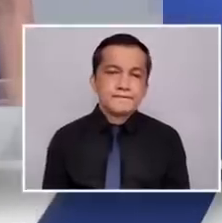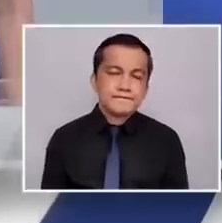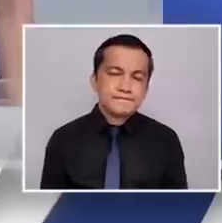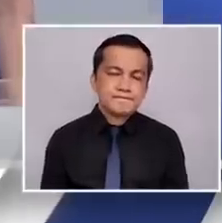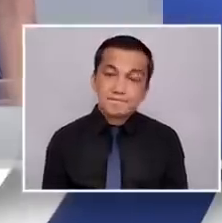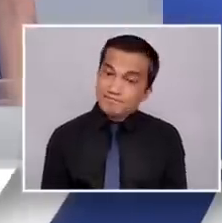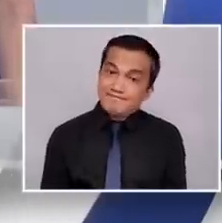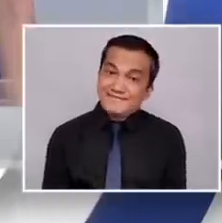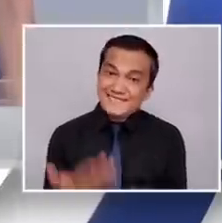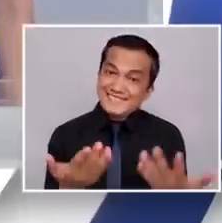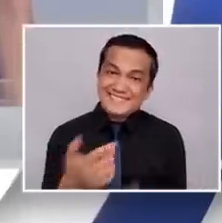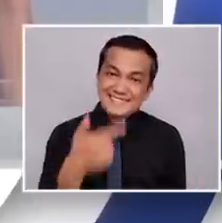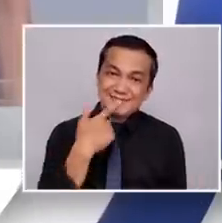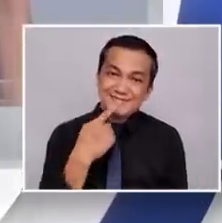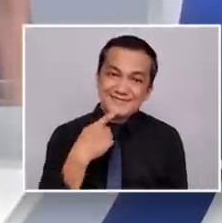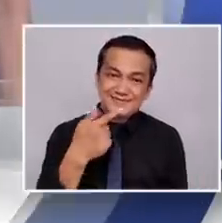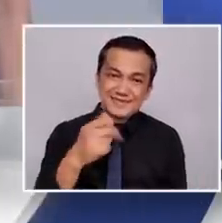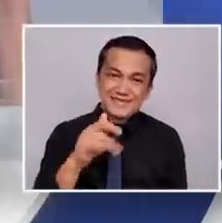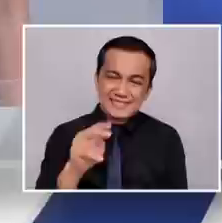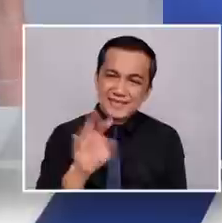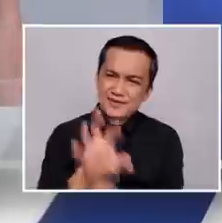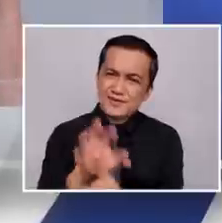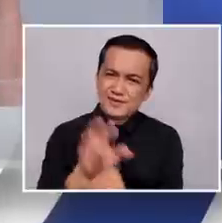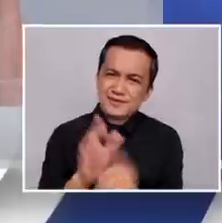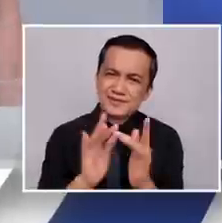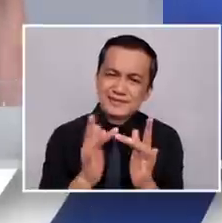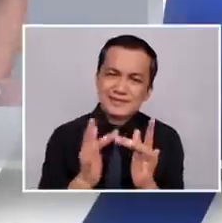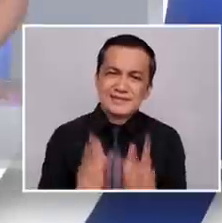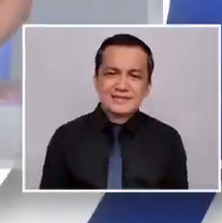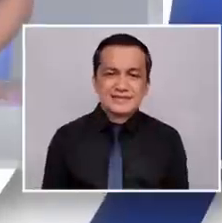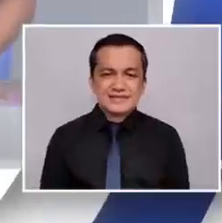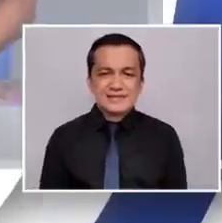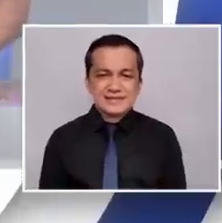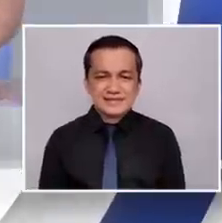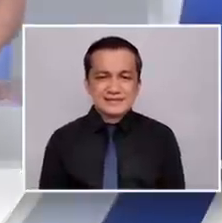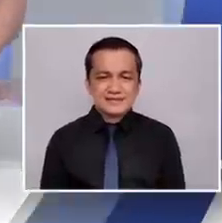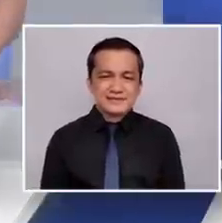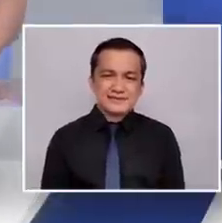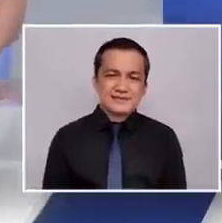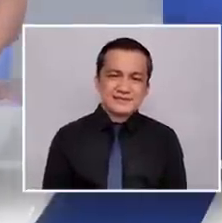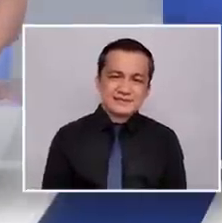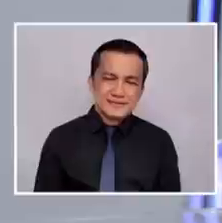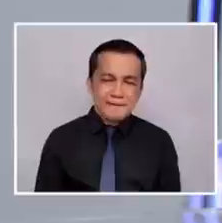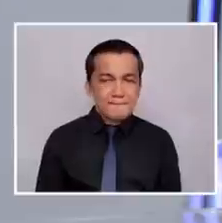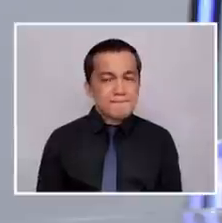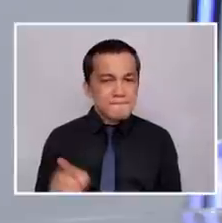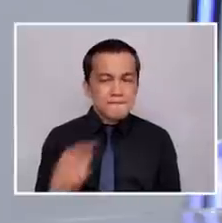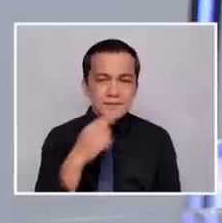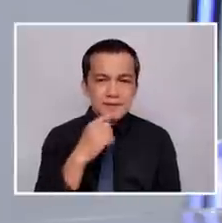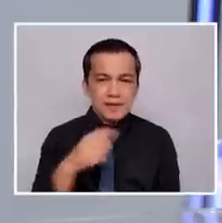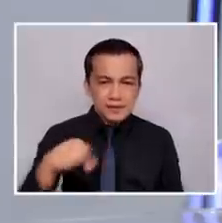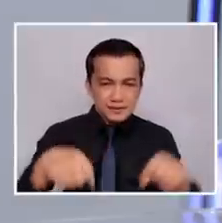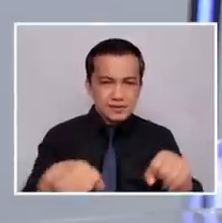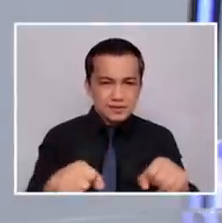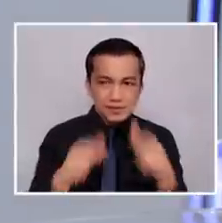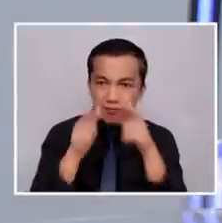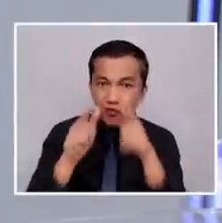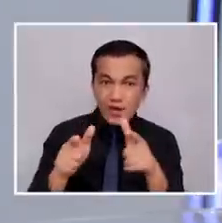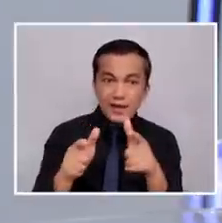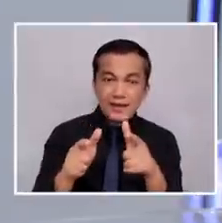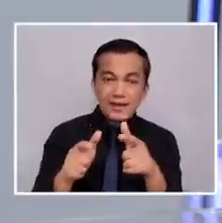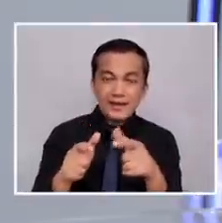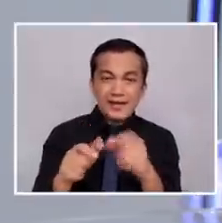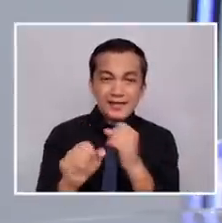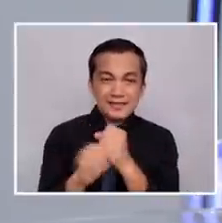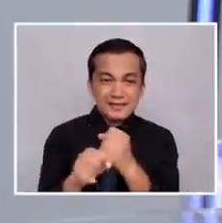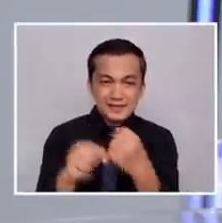Gretchen, anong trending naman sa social media? Zen, patok ngayon sa netizens ang tricycle na mukhang jeep na likha